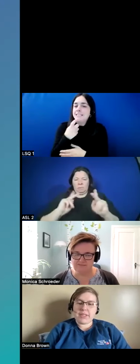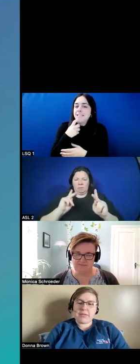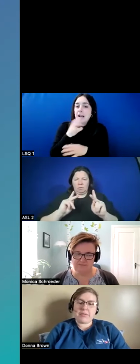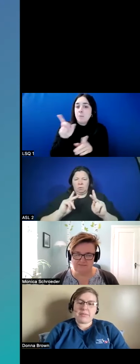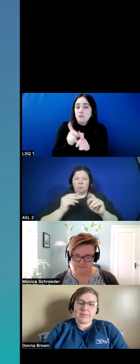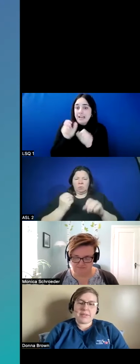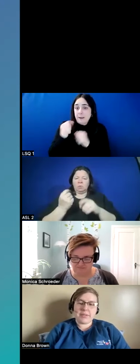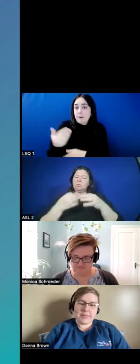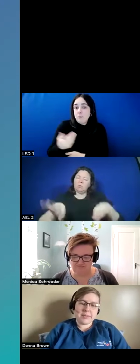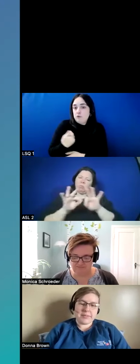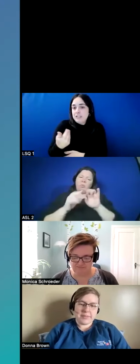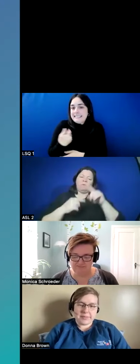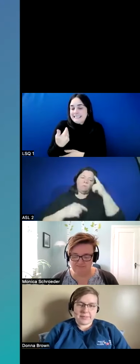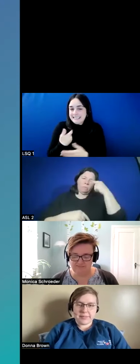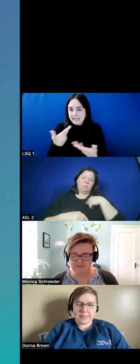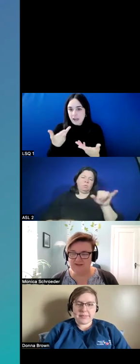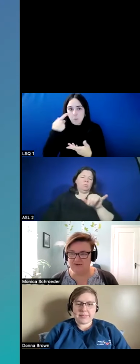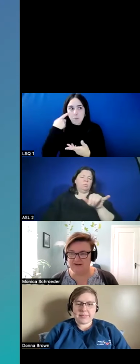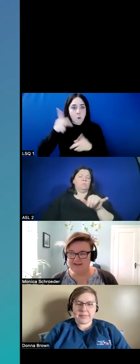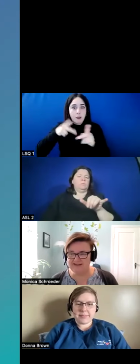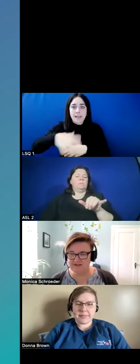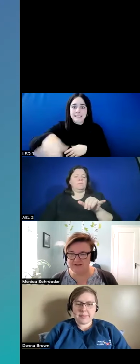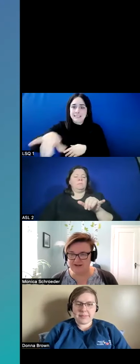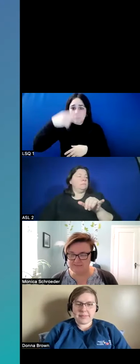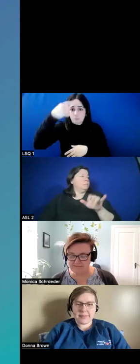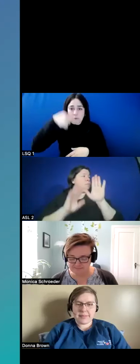différence pour les gens. C'est important pour moi.